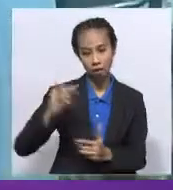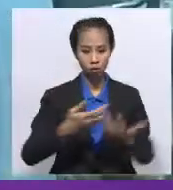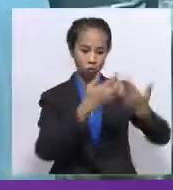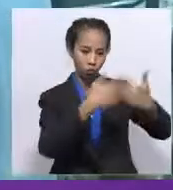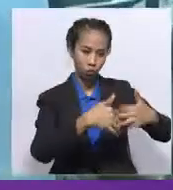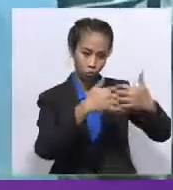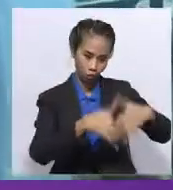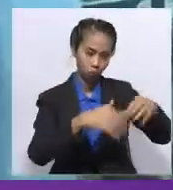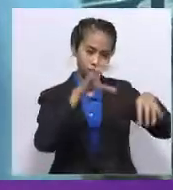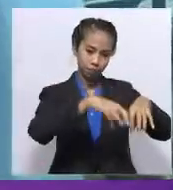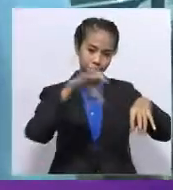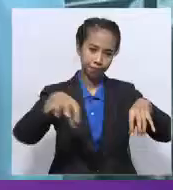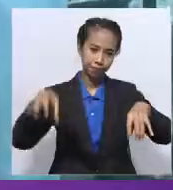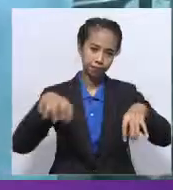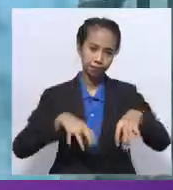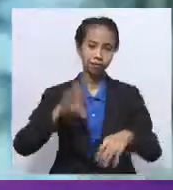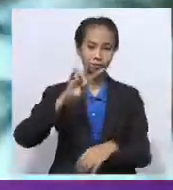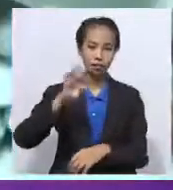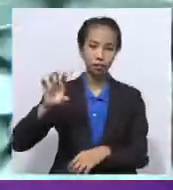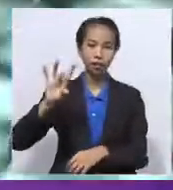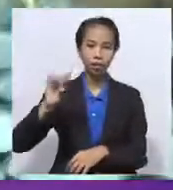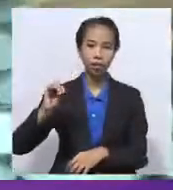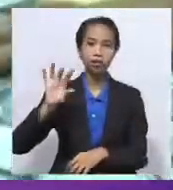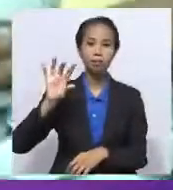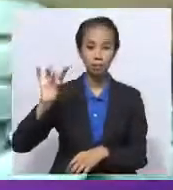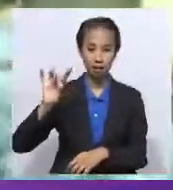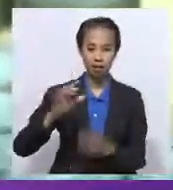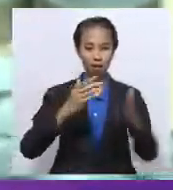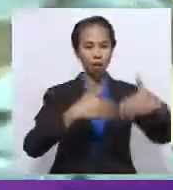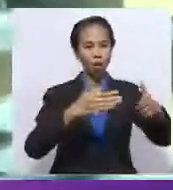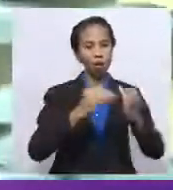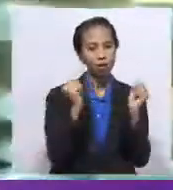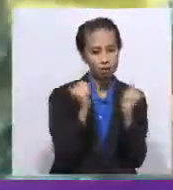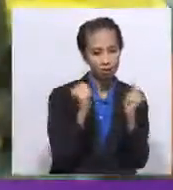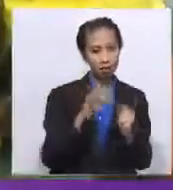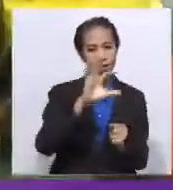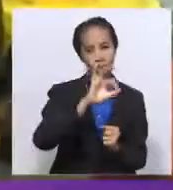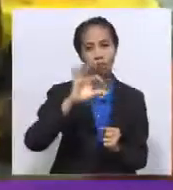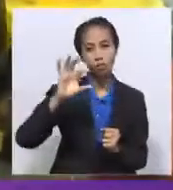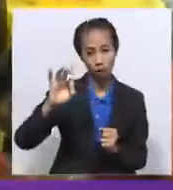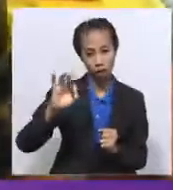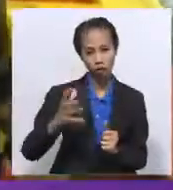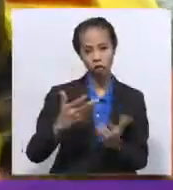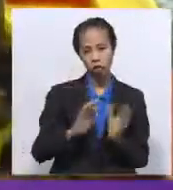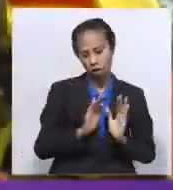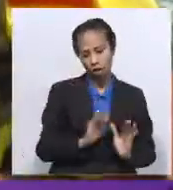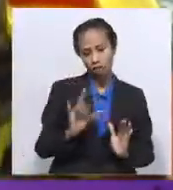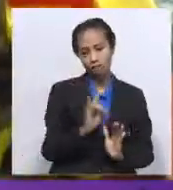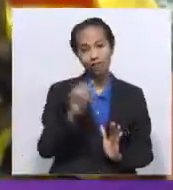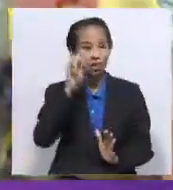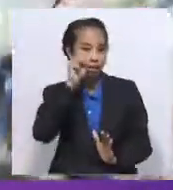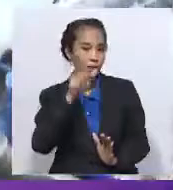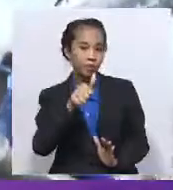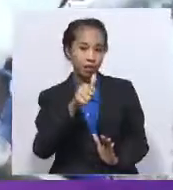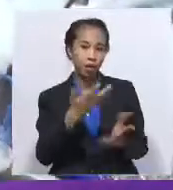สถานประกอบการแปรรูปอีก788แห่งห้องเย็นอีก99แห่งสามารถเก็บปริมาณสัตว์น้ำได้ประม